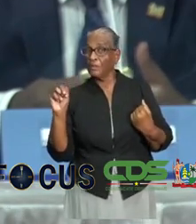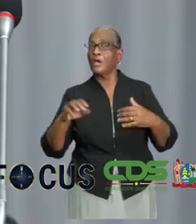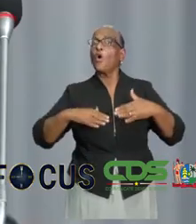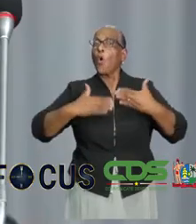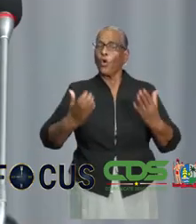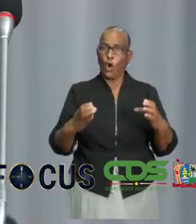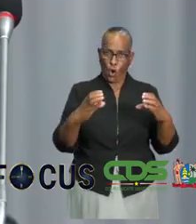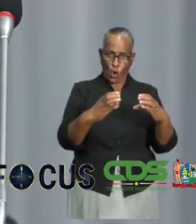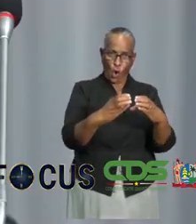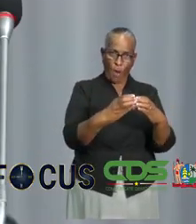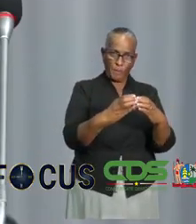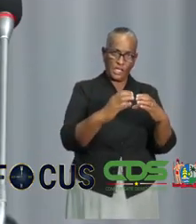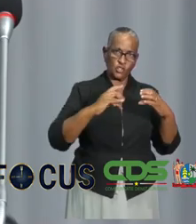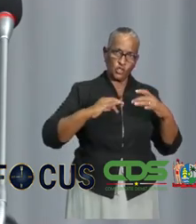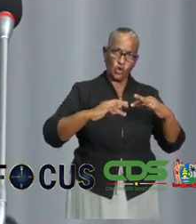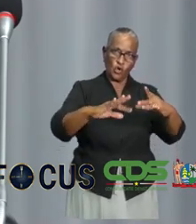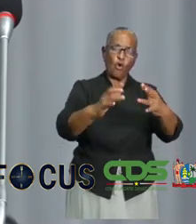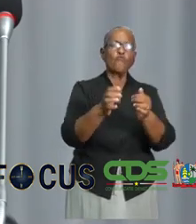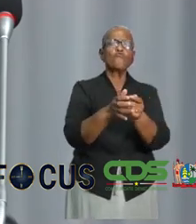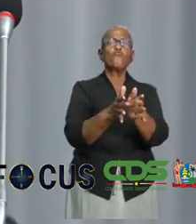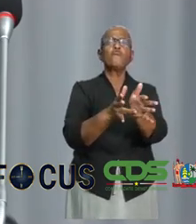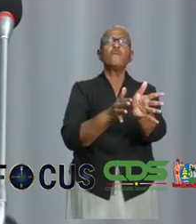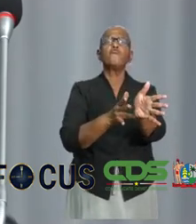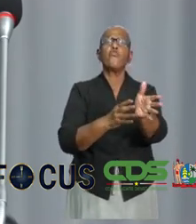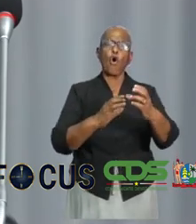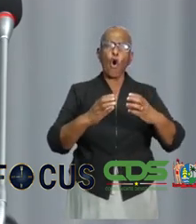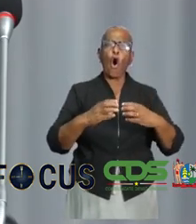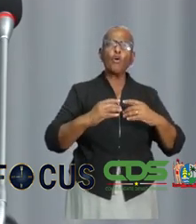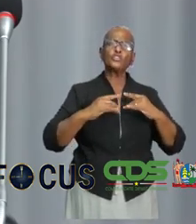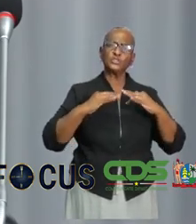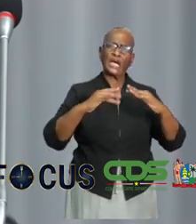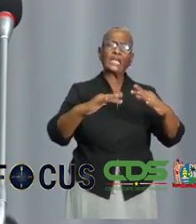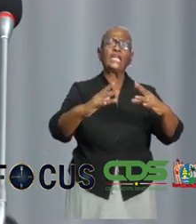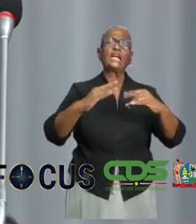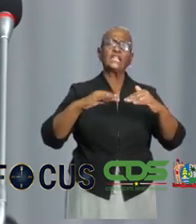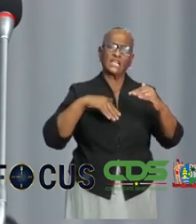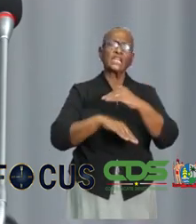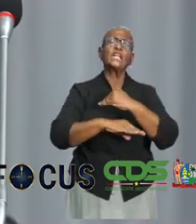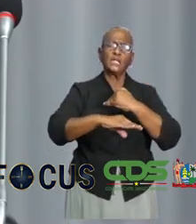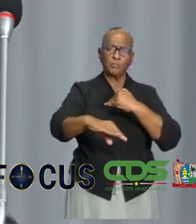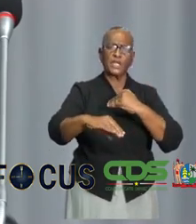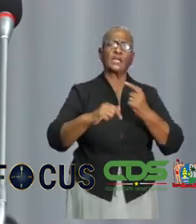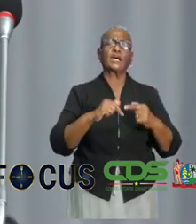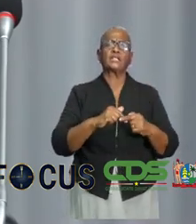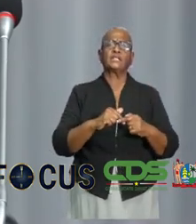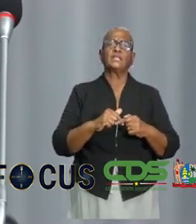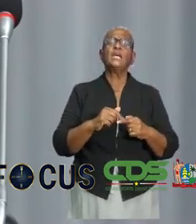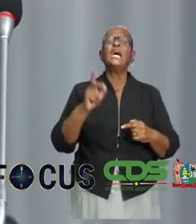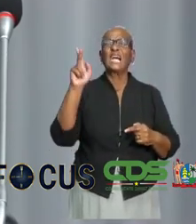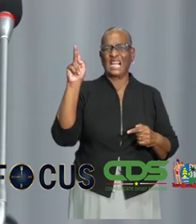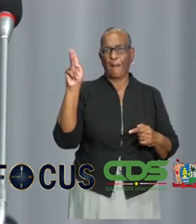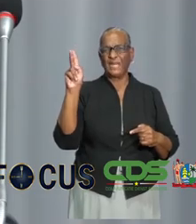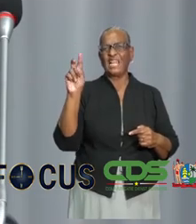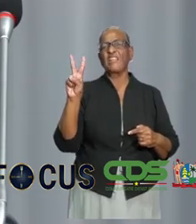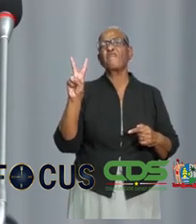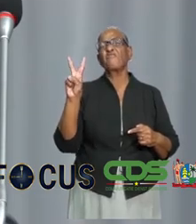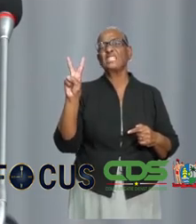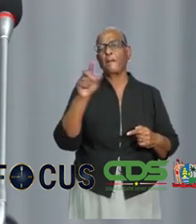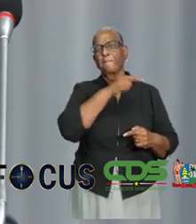een commissieordening kleinschalig grootsector geïnstalleerd, die resulteert onder het kabinet van de